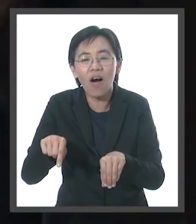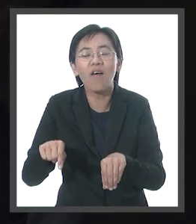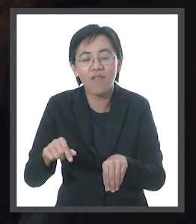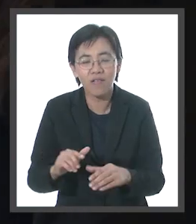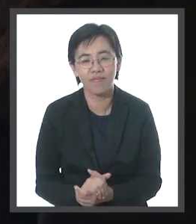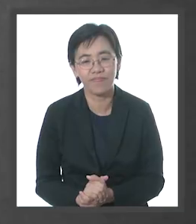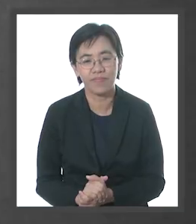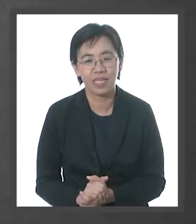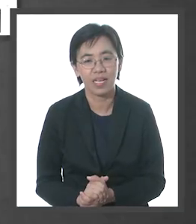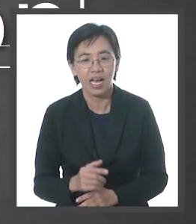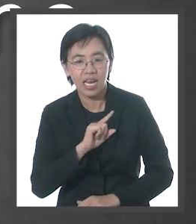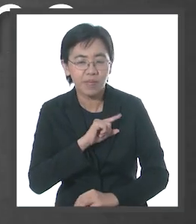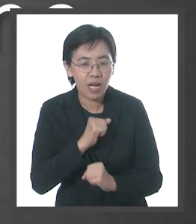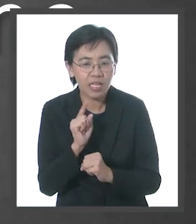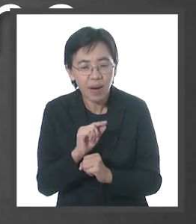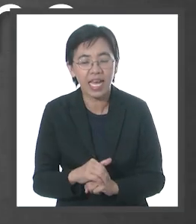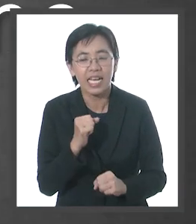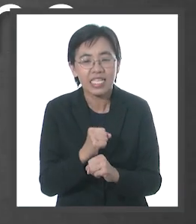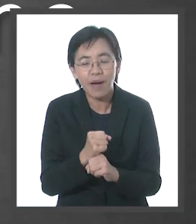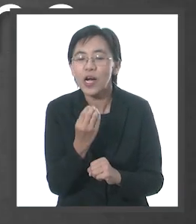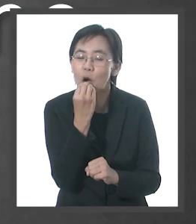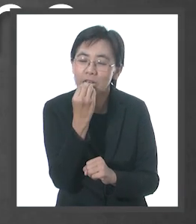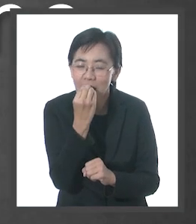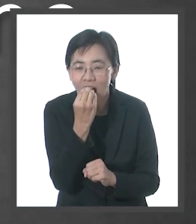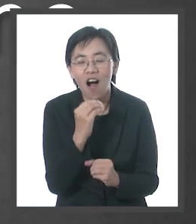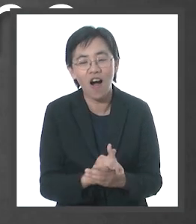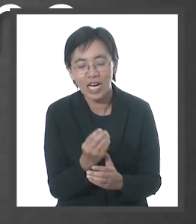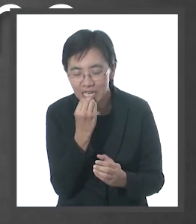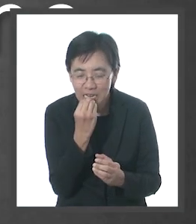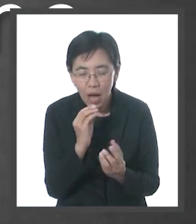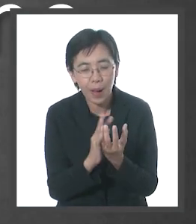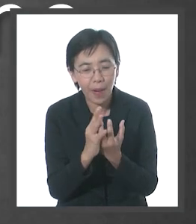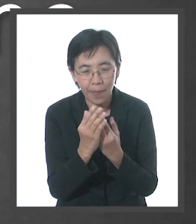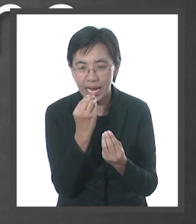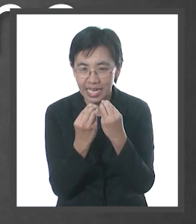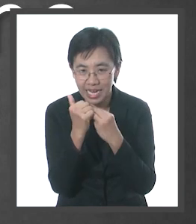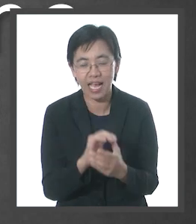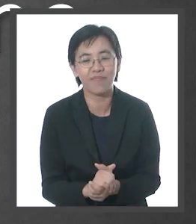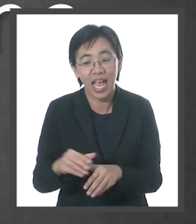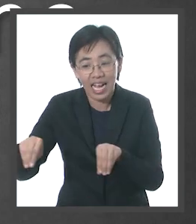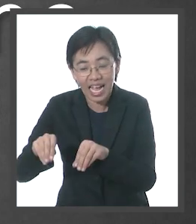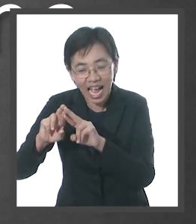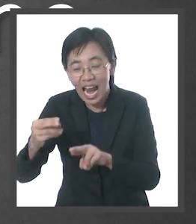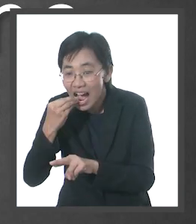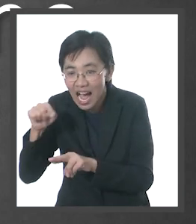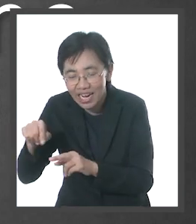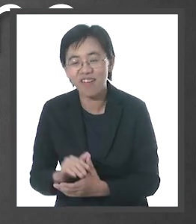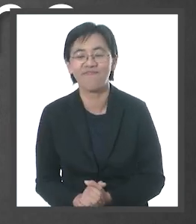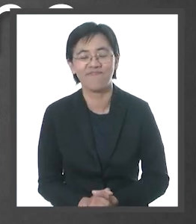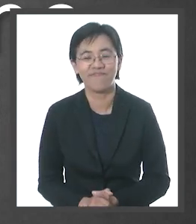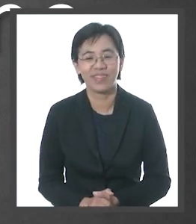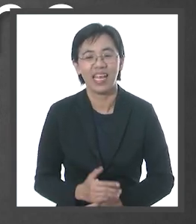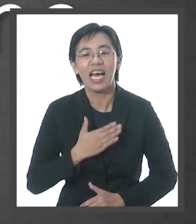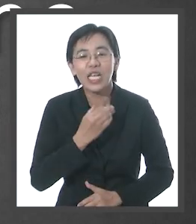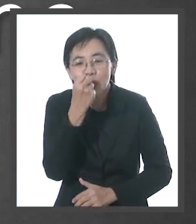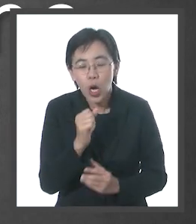ซึ่งเราก็เลยมีหน้าที่หลักในการผลิตอาหารให้เราที่เป็นผักกินได้นะคะเราก็กึ่งทดลองเหมือนเดิมนะคะเราก็ลองป